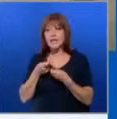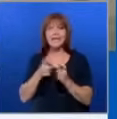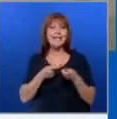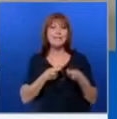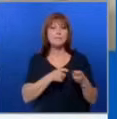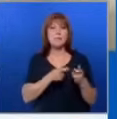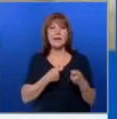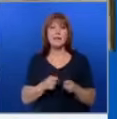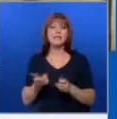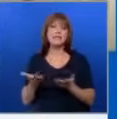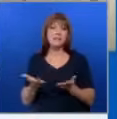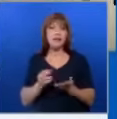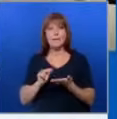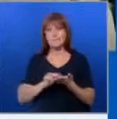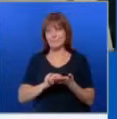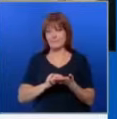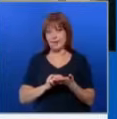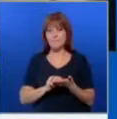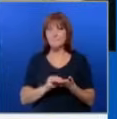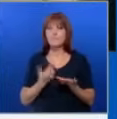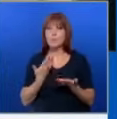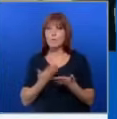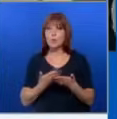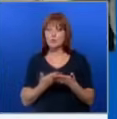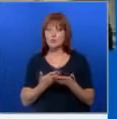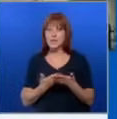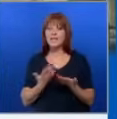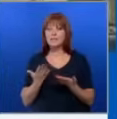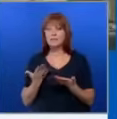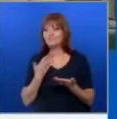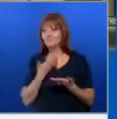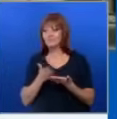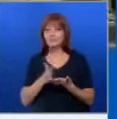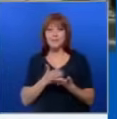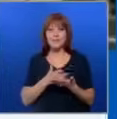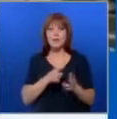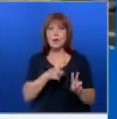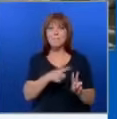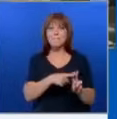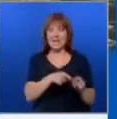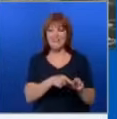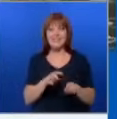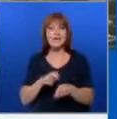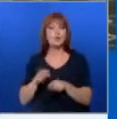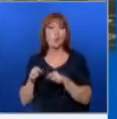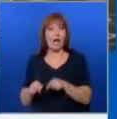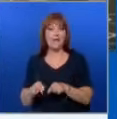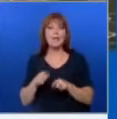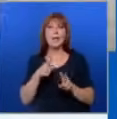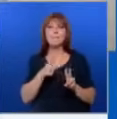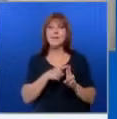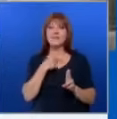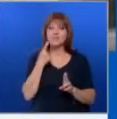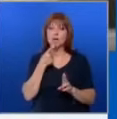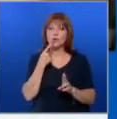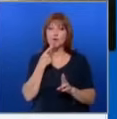целта и съответните писма. Що се отнася до взаимоотношенията между Пеевски и Доган, днес Пеевски говореше от